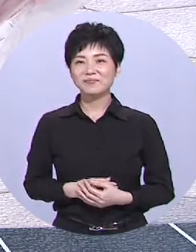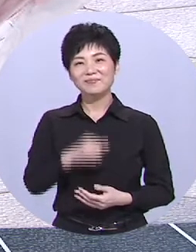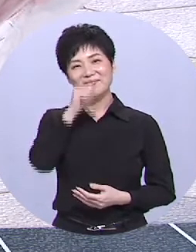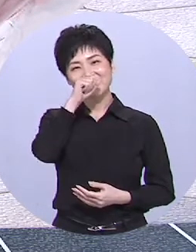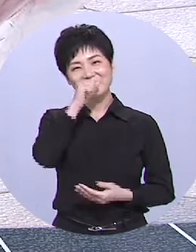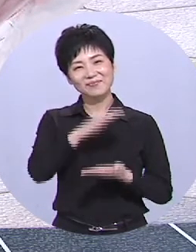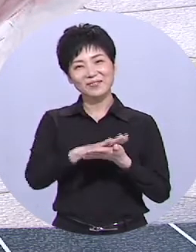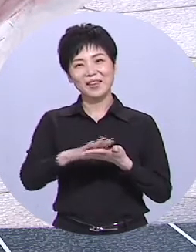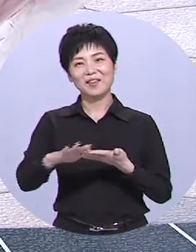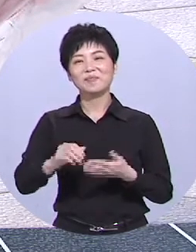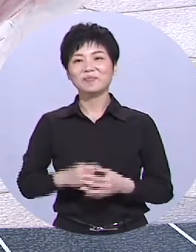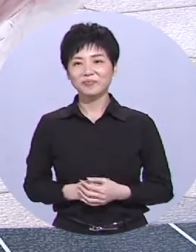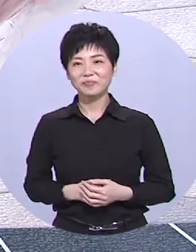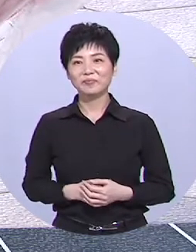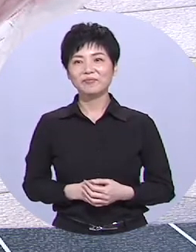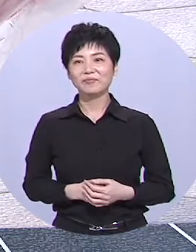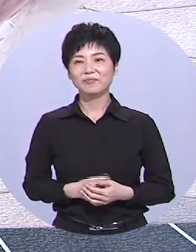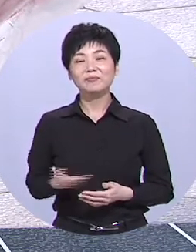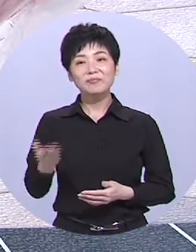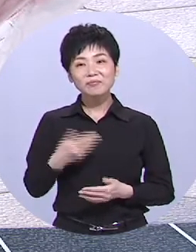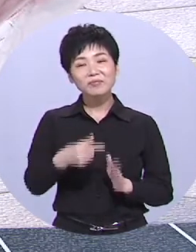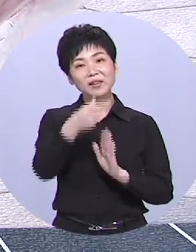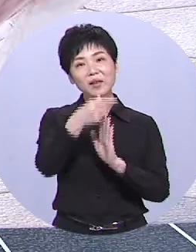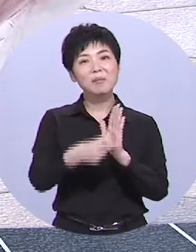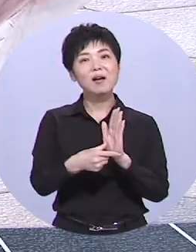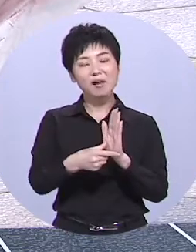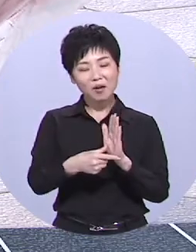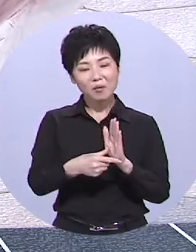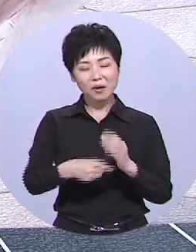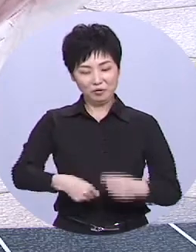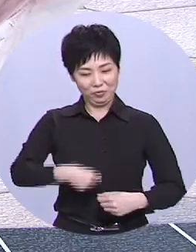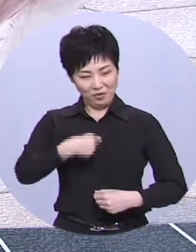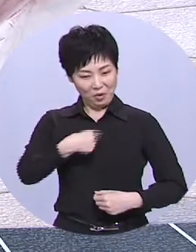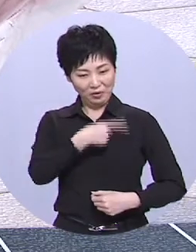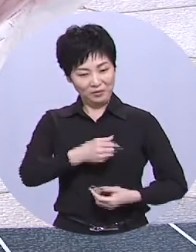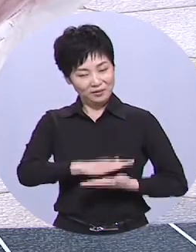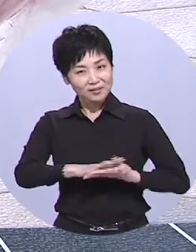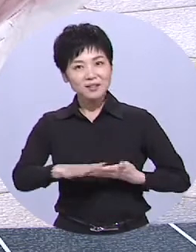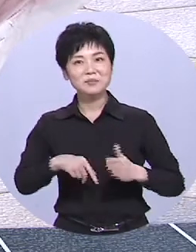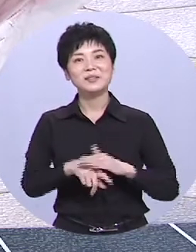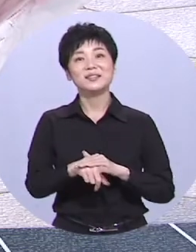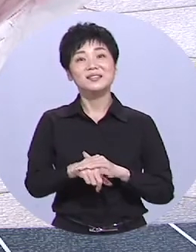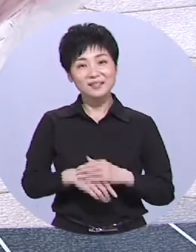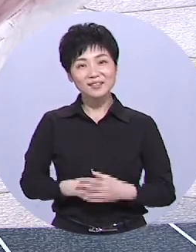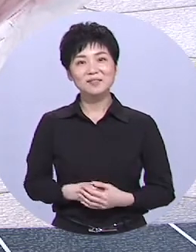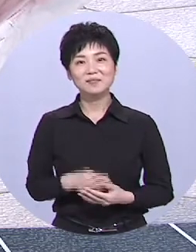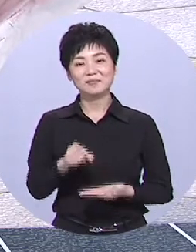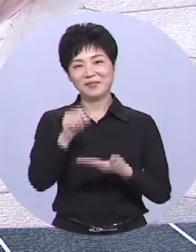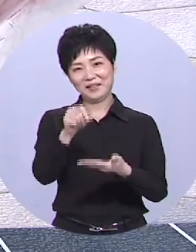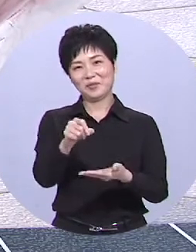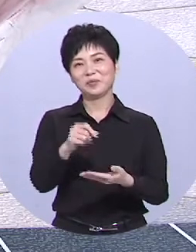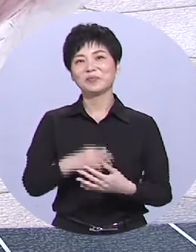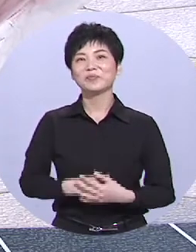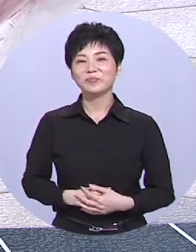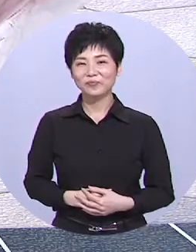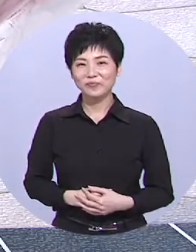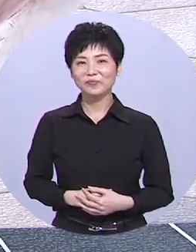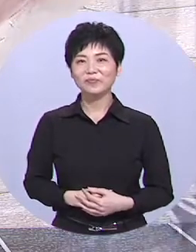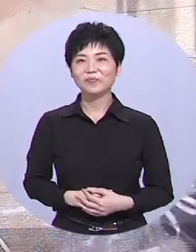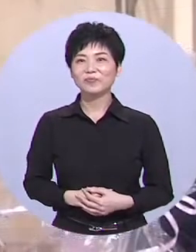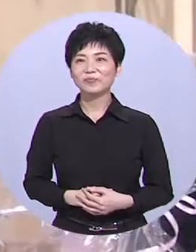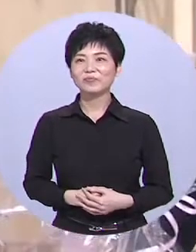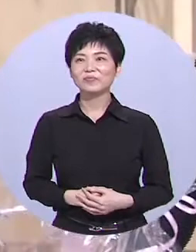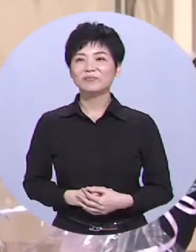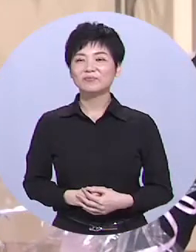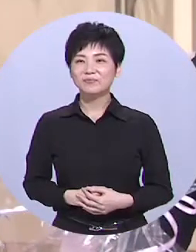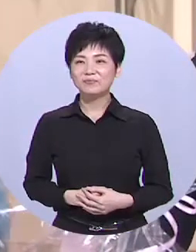いですね。 はい、そしてこっちはエビちゃんに、はい、コンセプトは天真爛漫。 いい言葉だね、はい、 自由人ですから